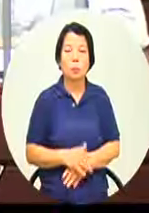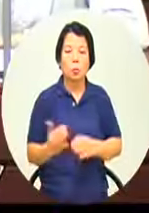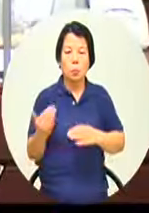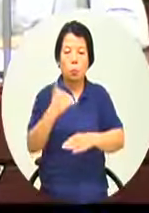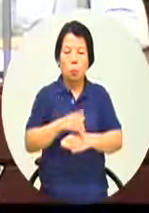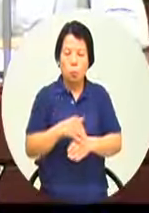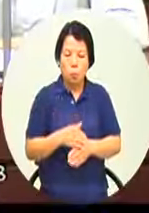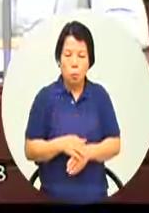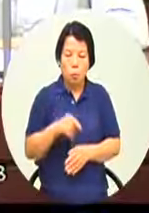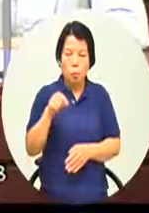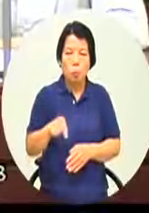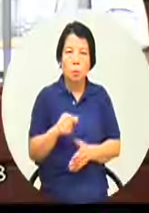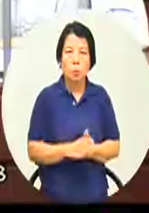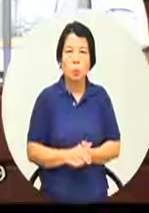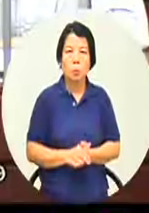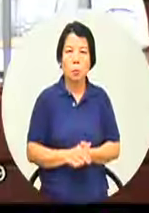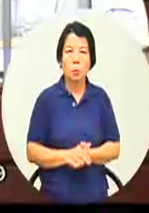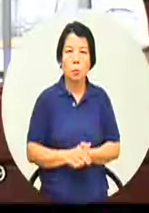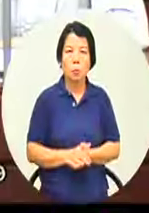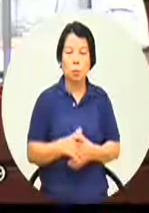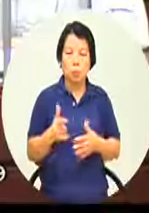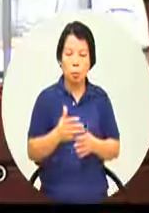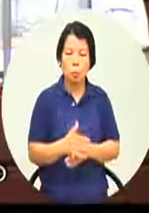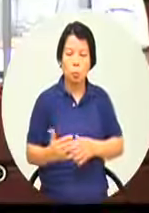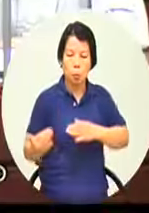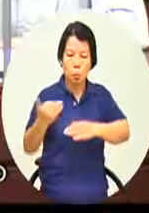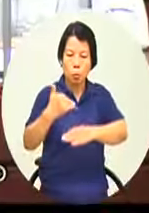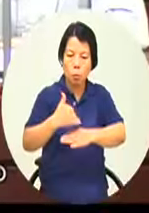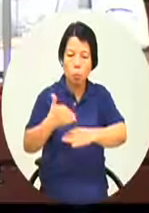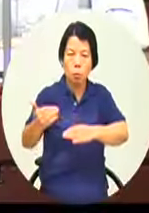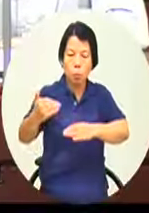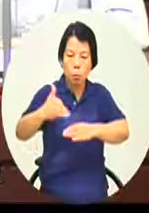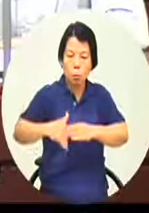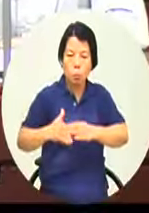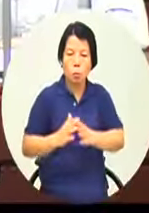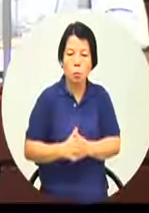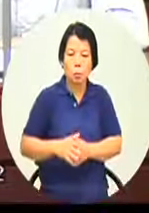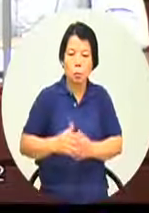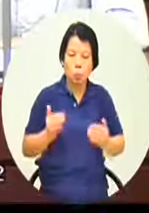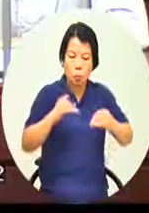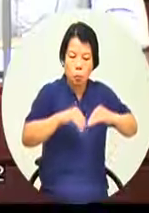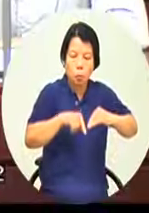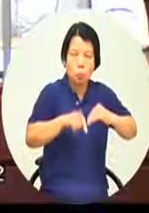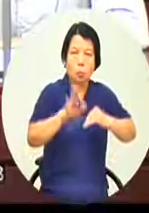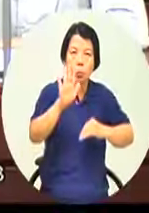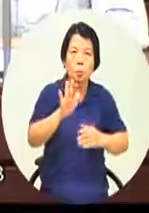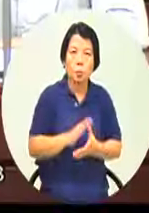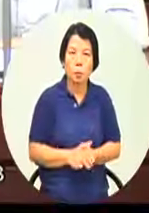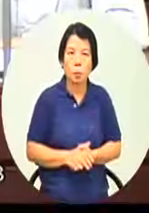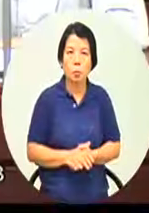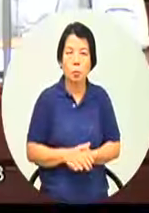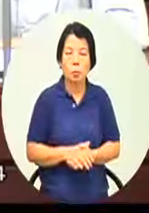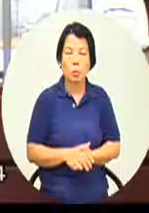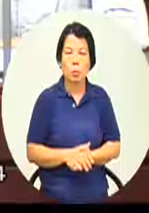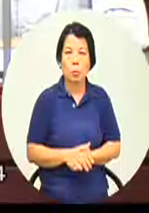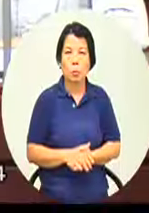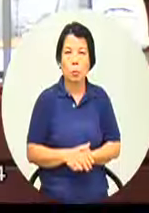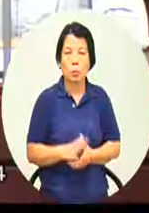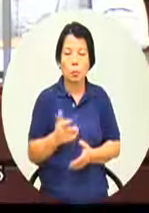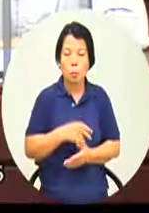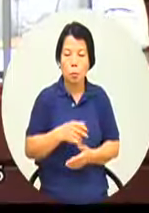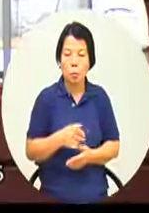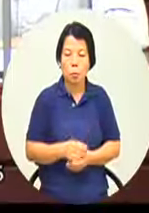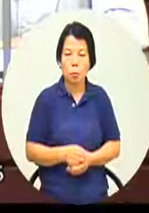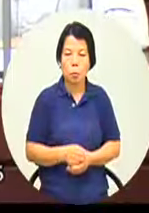个部分也可以说是它已经灌进去到我们的这个比较低洼的地方，但是没有那么严